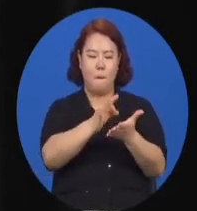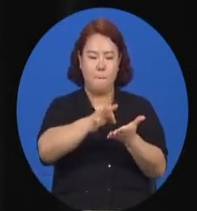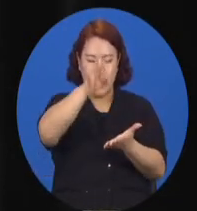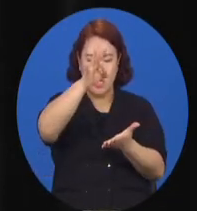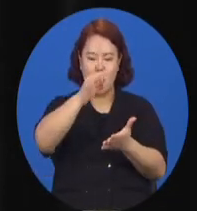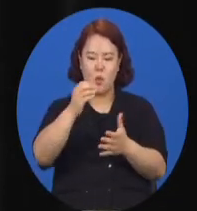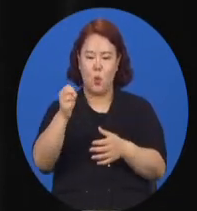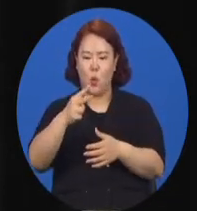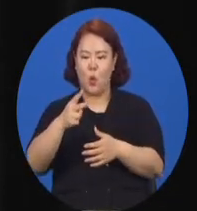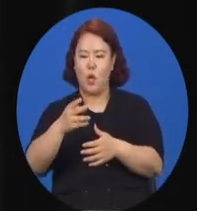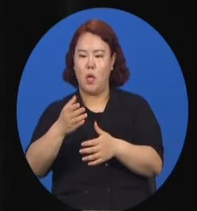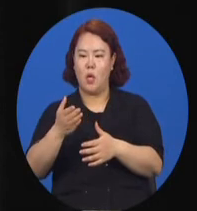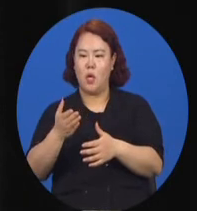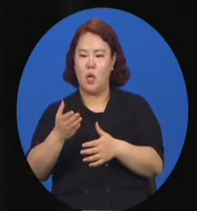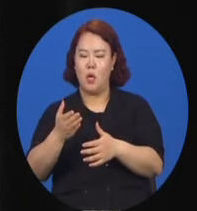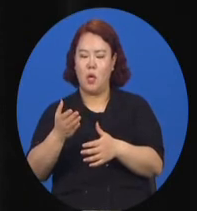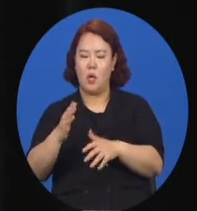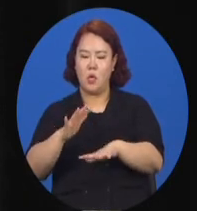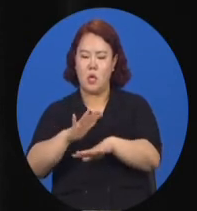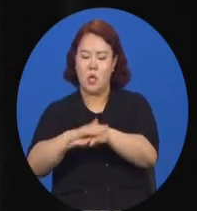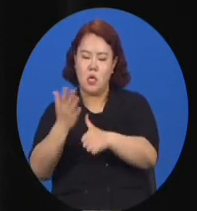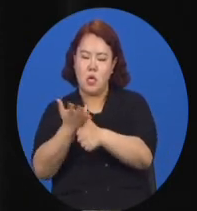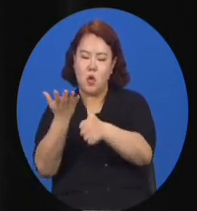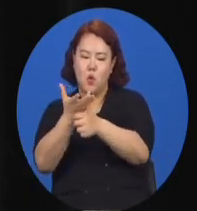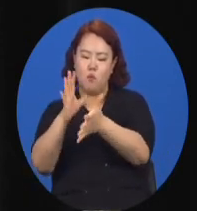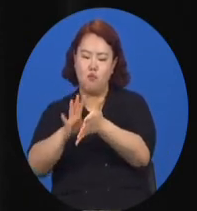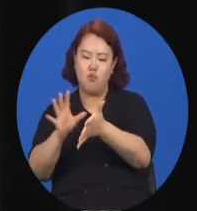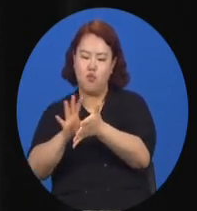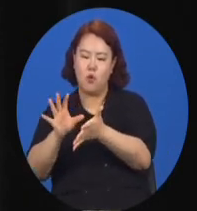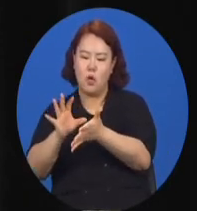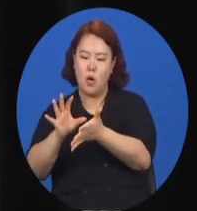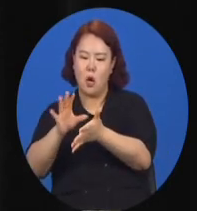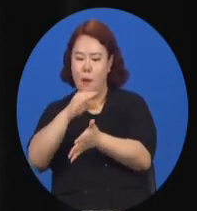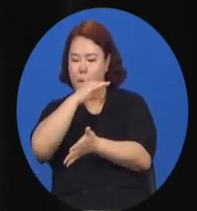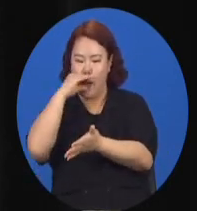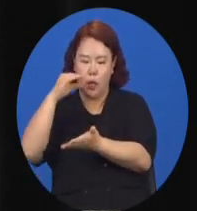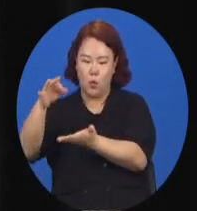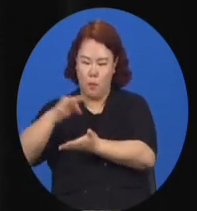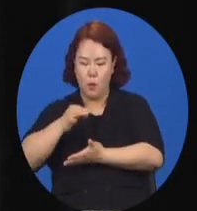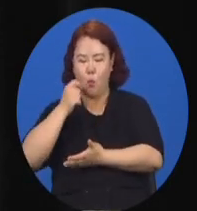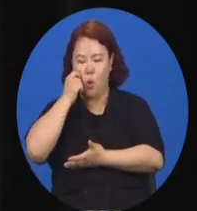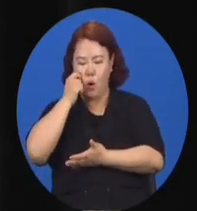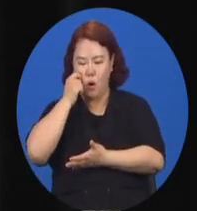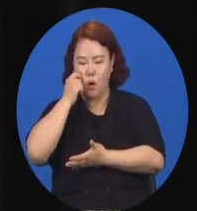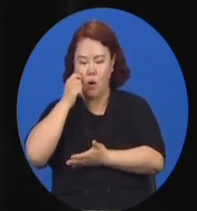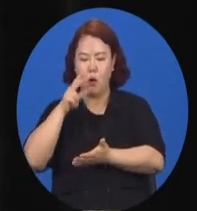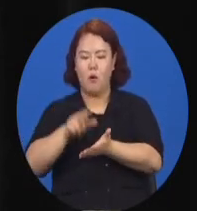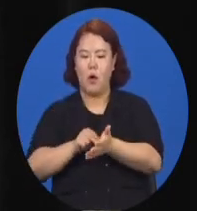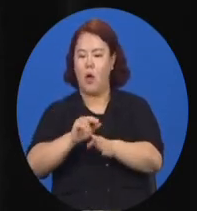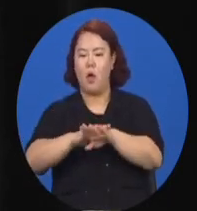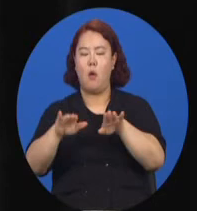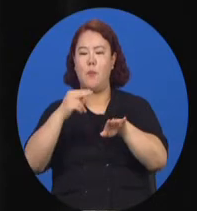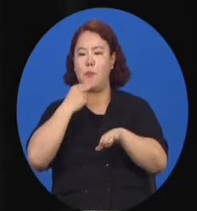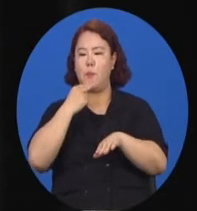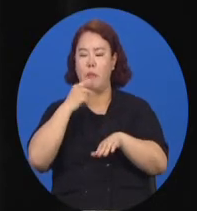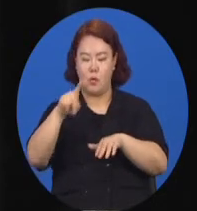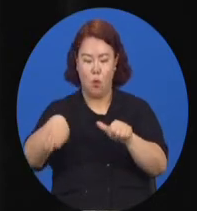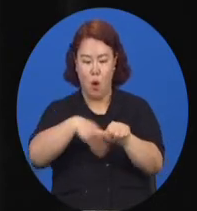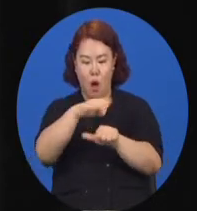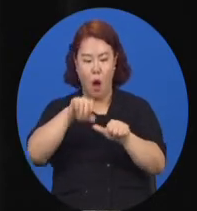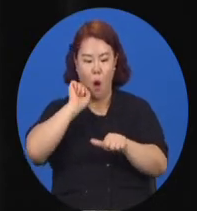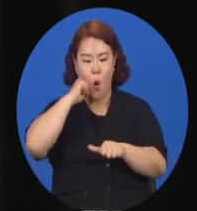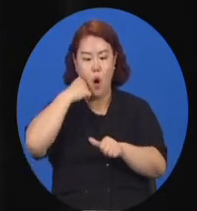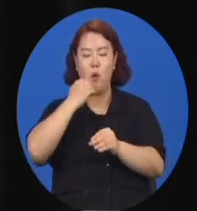지어는 농산물 제값 못 받는 문제가 근본적으로 해결책을 찾지 못하고 있습니다. 이런 어려운 환경